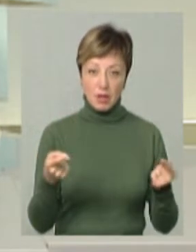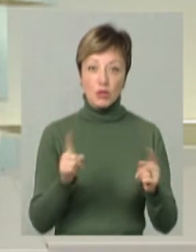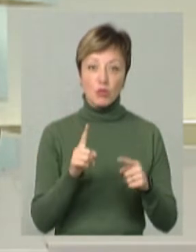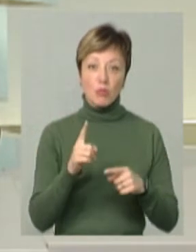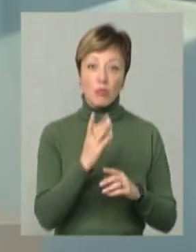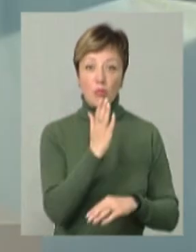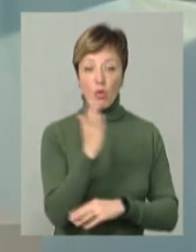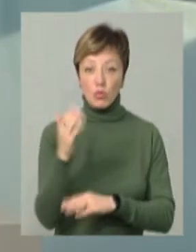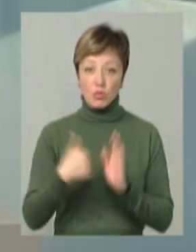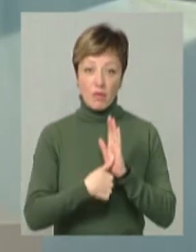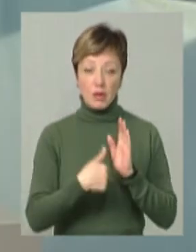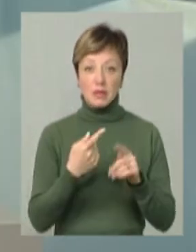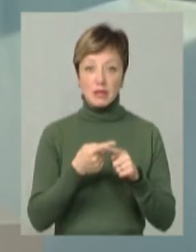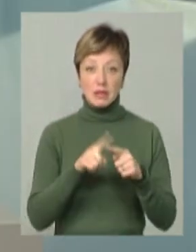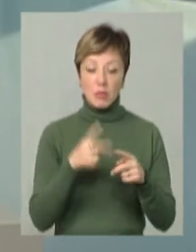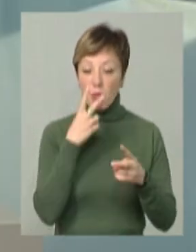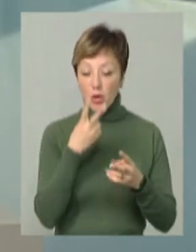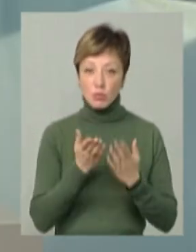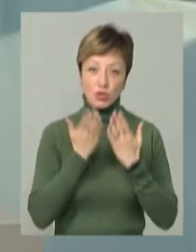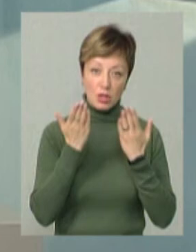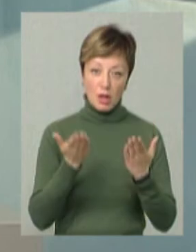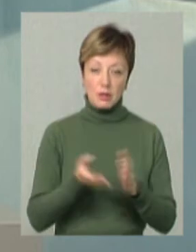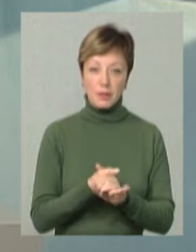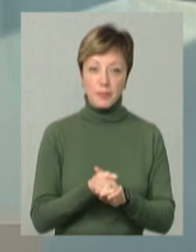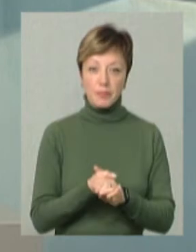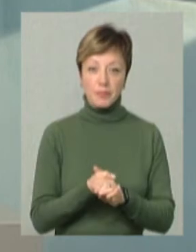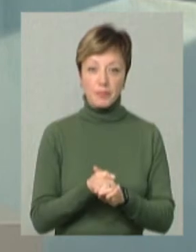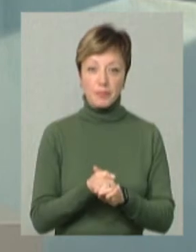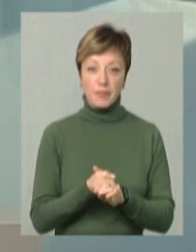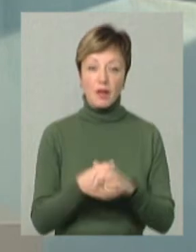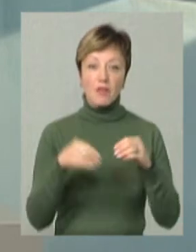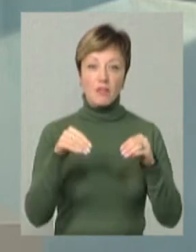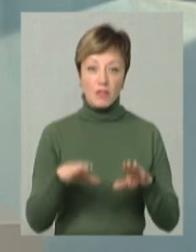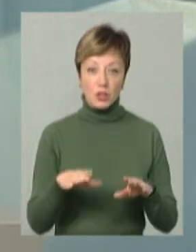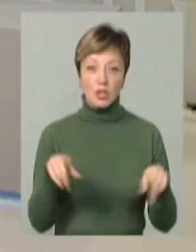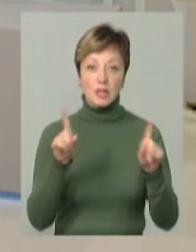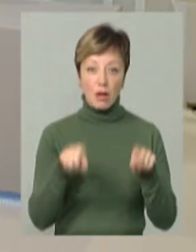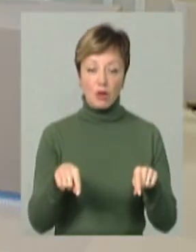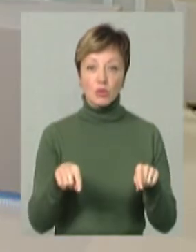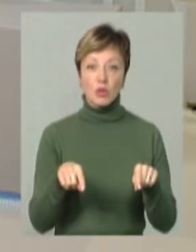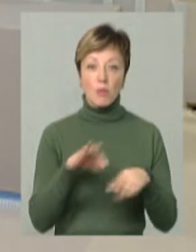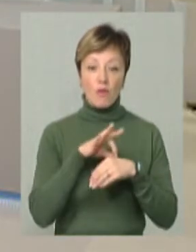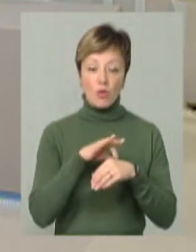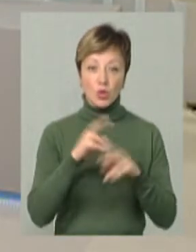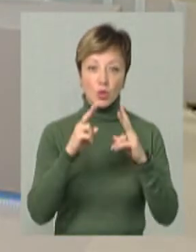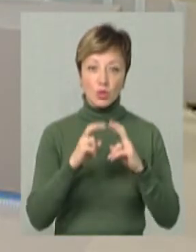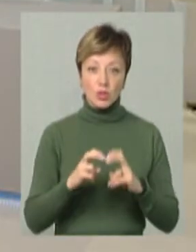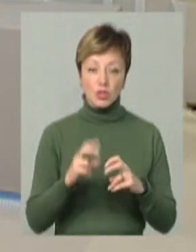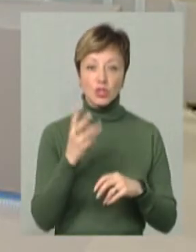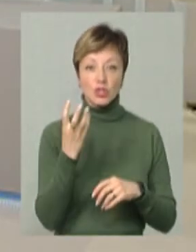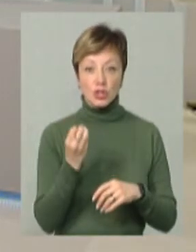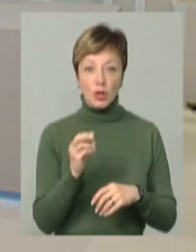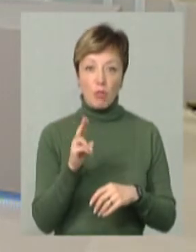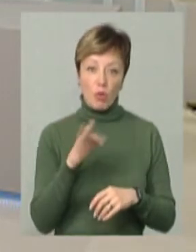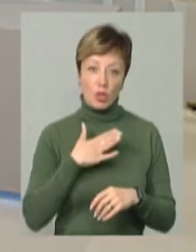щоб проголосувати за книгу, треба її побачити, почитати. Ось, і ми вирішили також проводити дослідження ще